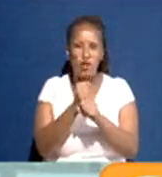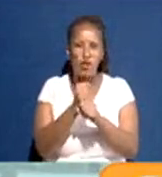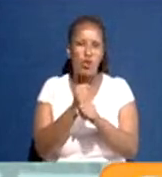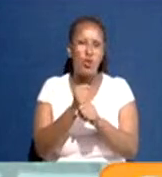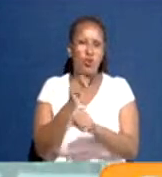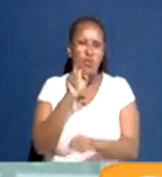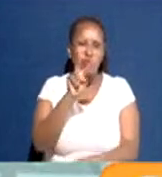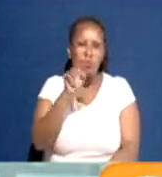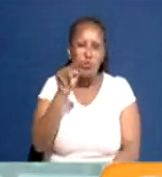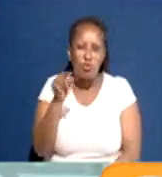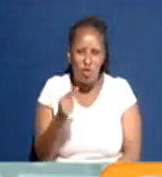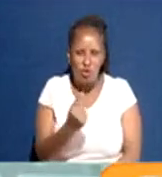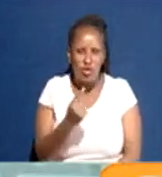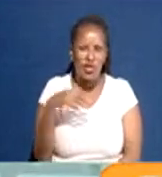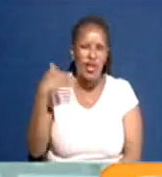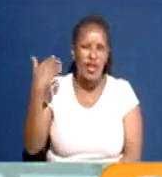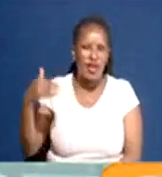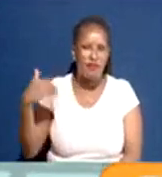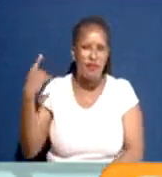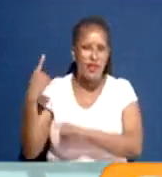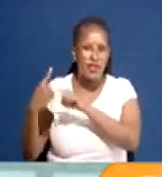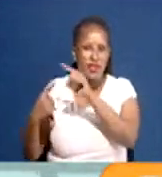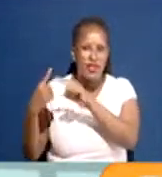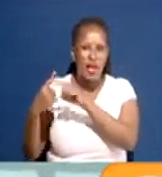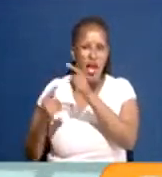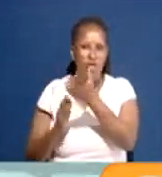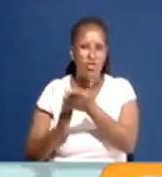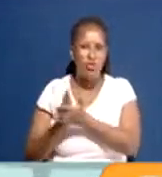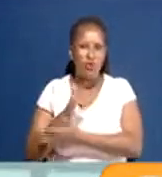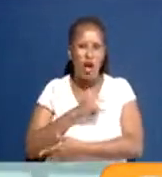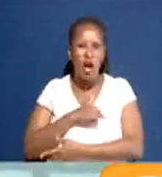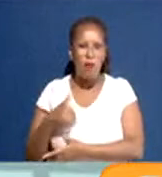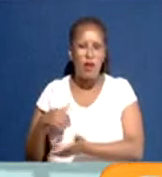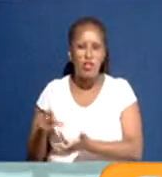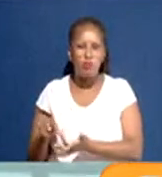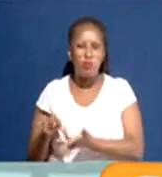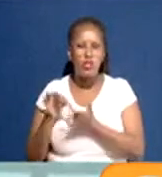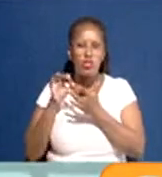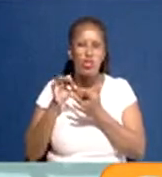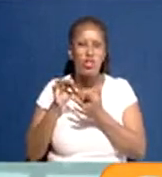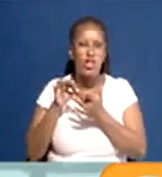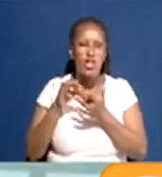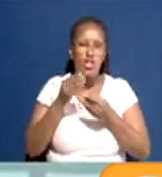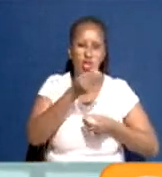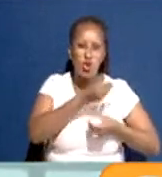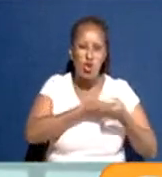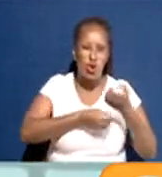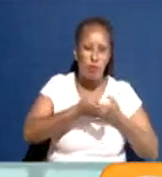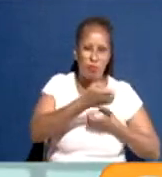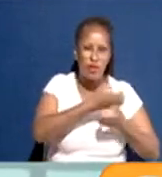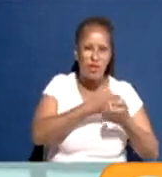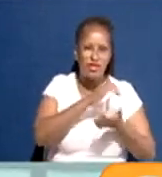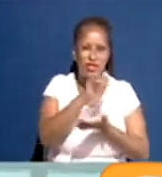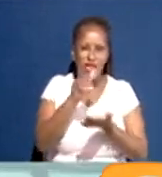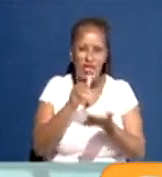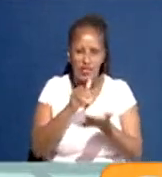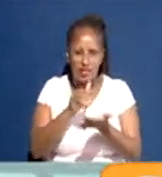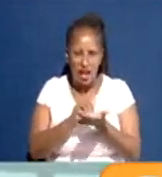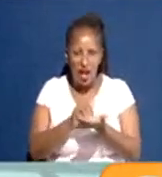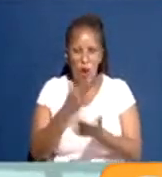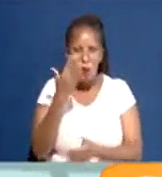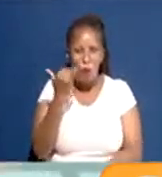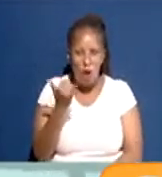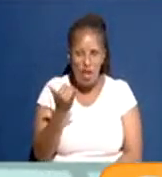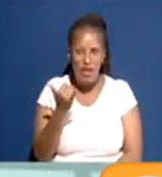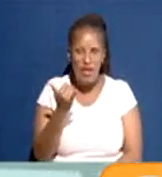1,200 kila mwaka kupitia our special economic zones and our export economic zones, kwa